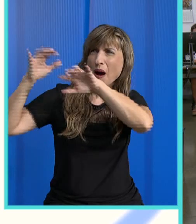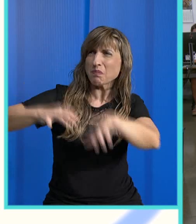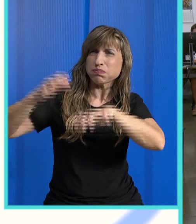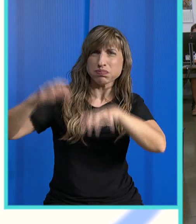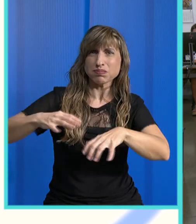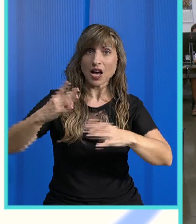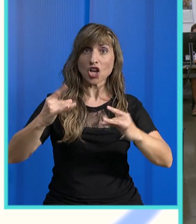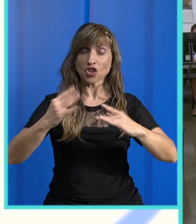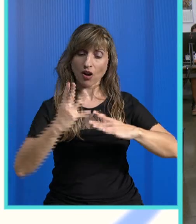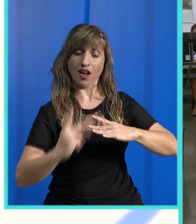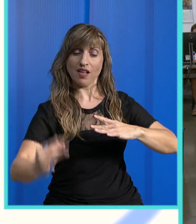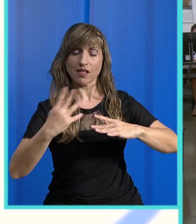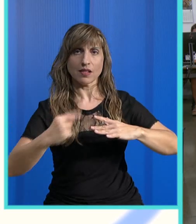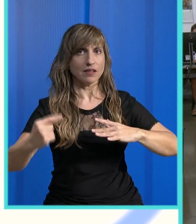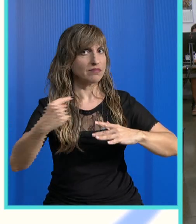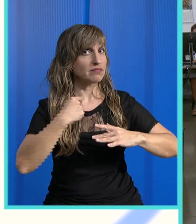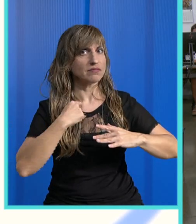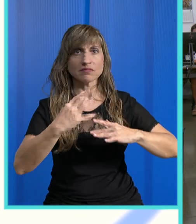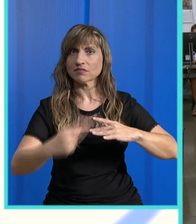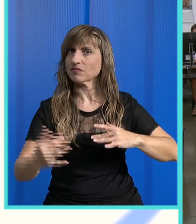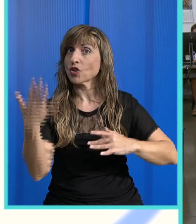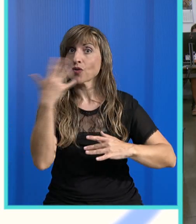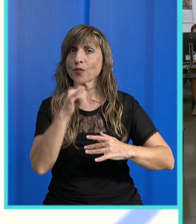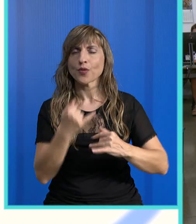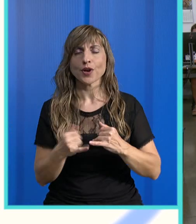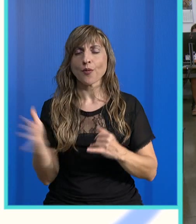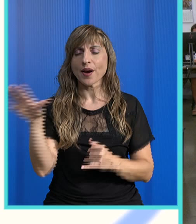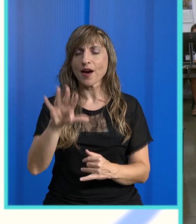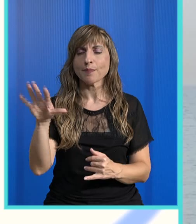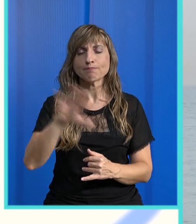pèrdua de sorra al litoral badaloni que no s'ha pogut recuperar per aquest estiu.